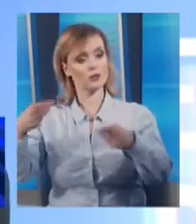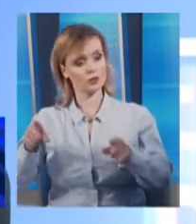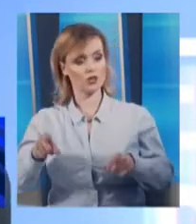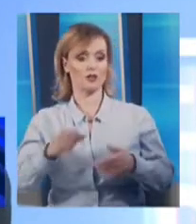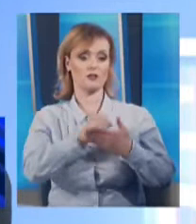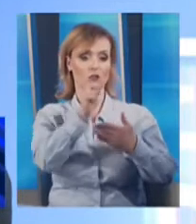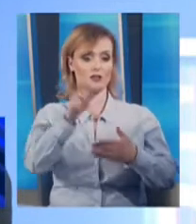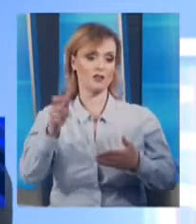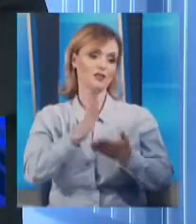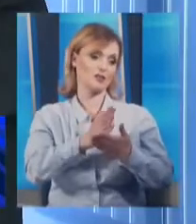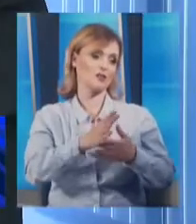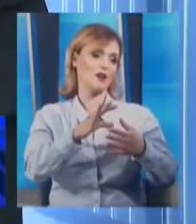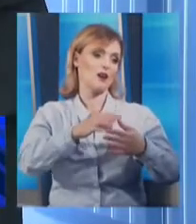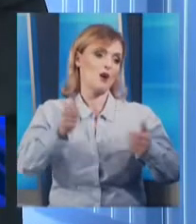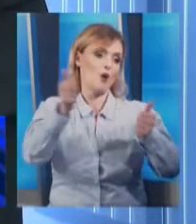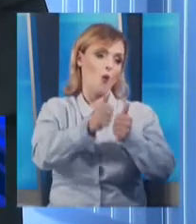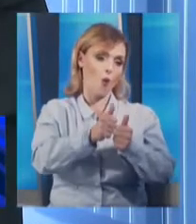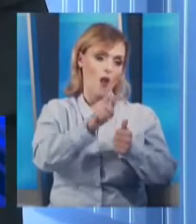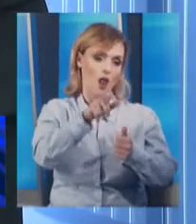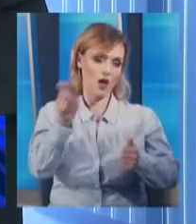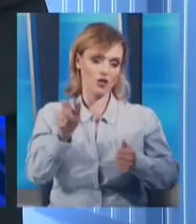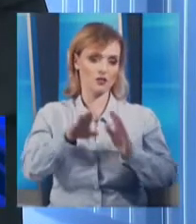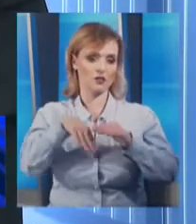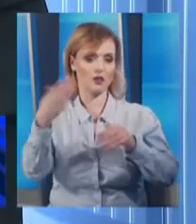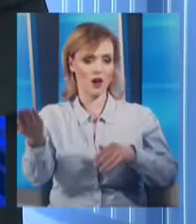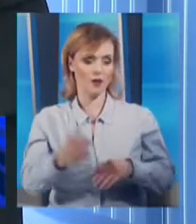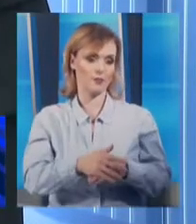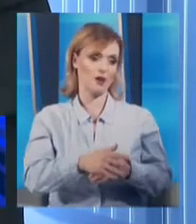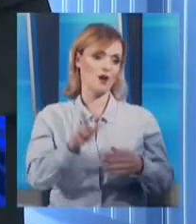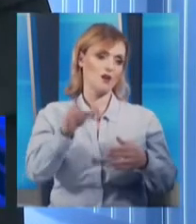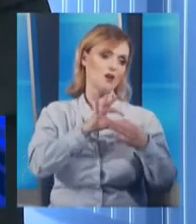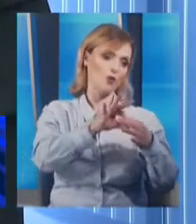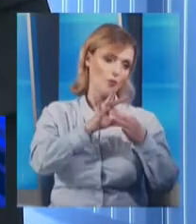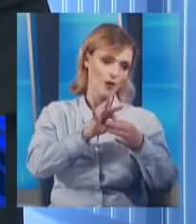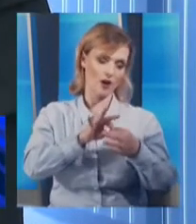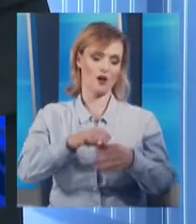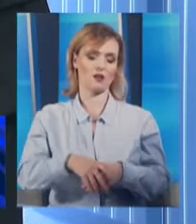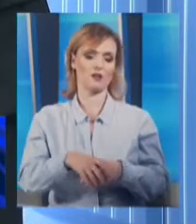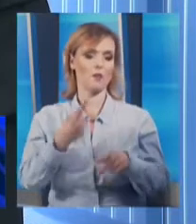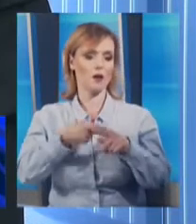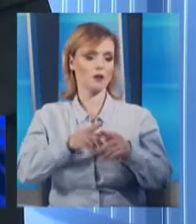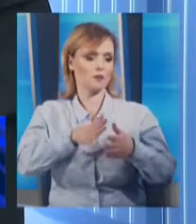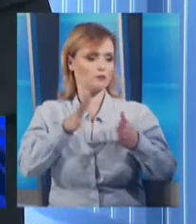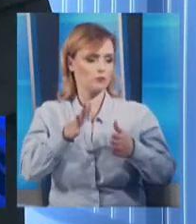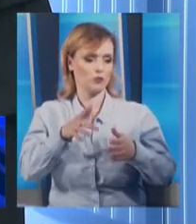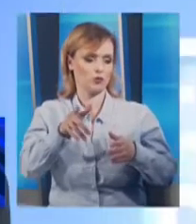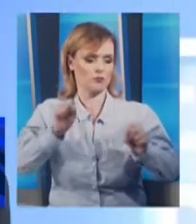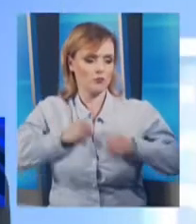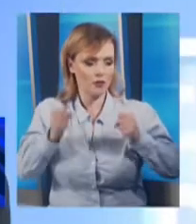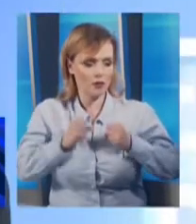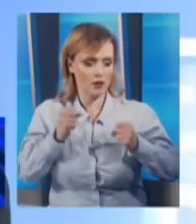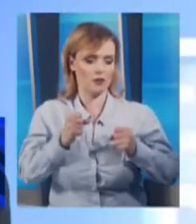parteneri, sunt colegi de dreapta și de aceea își va concentra toate eforturile